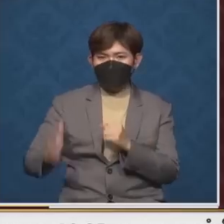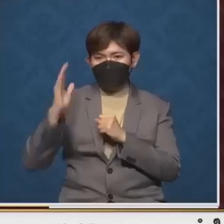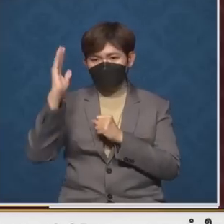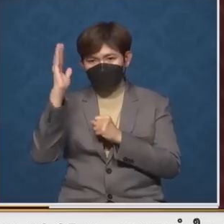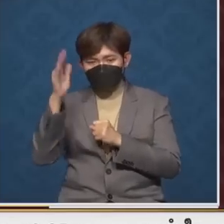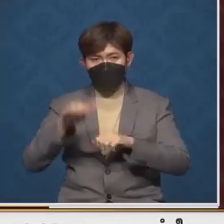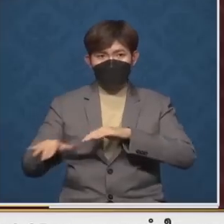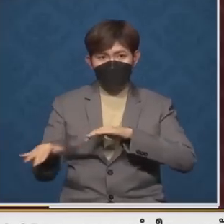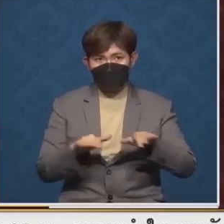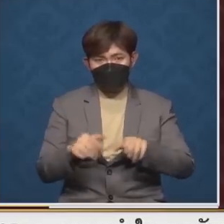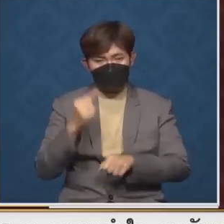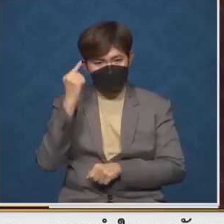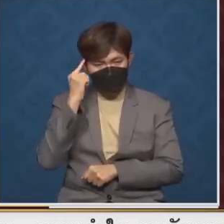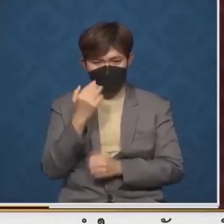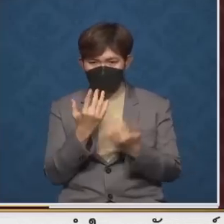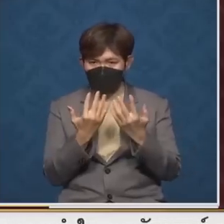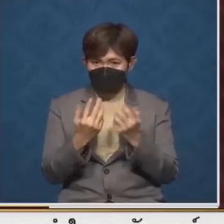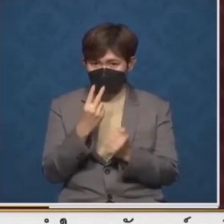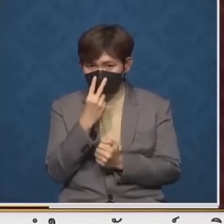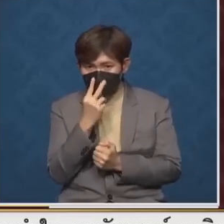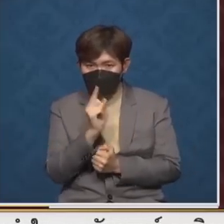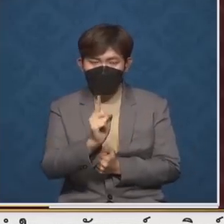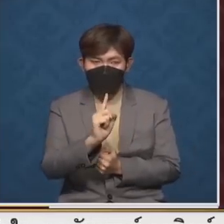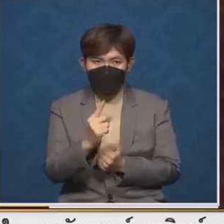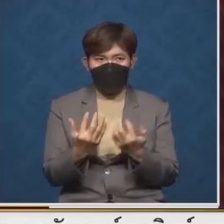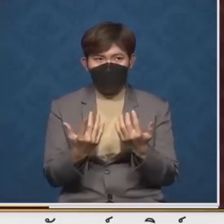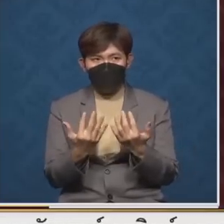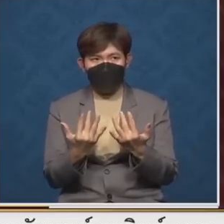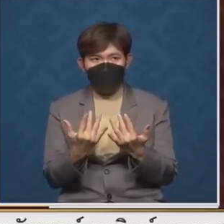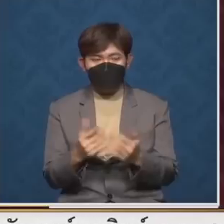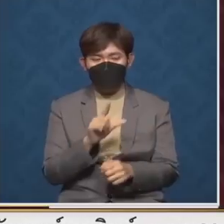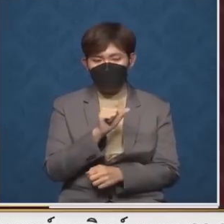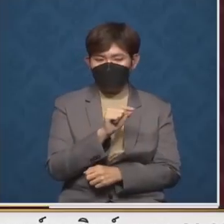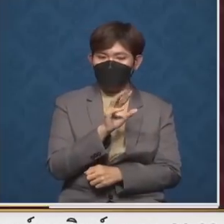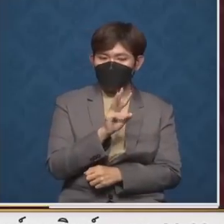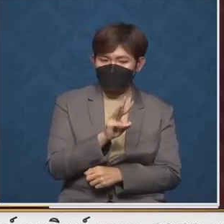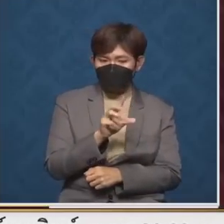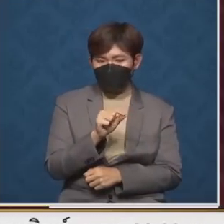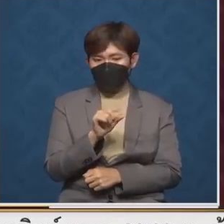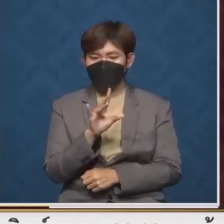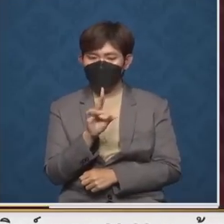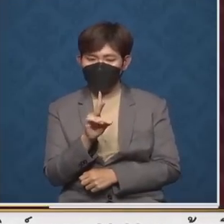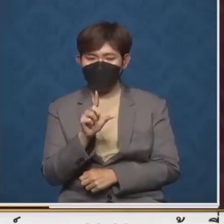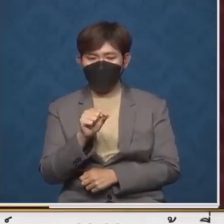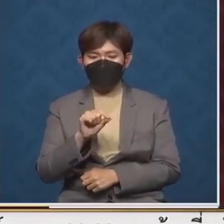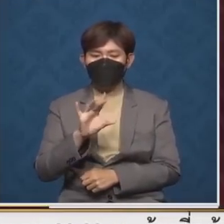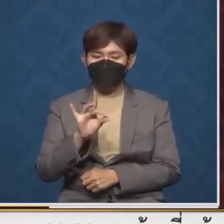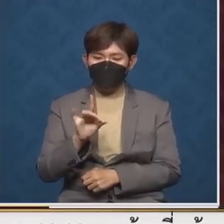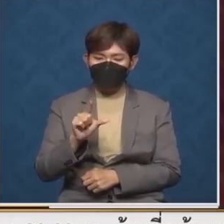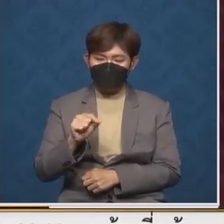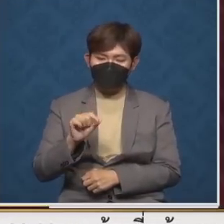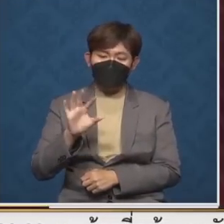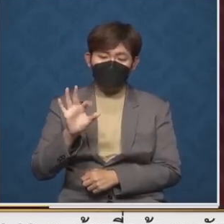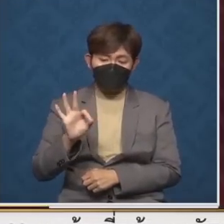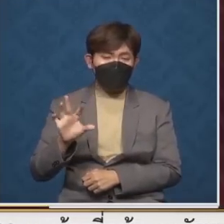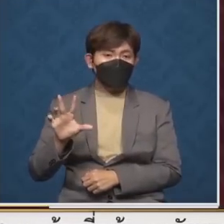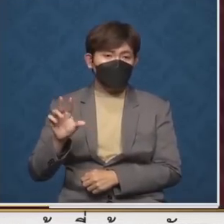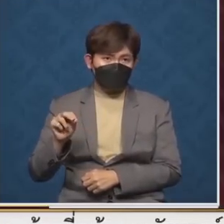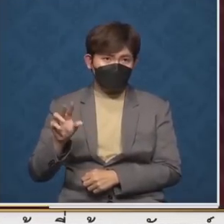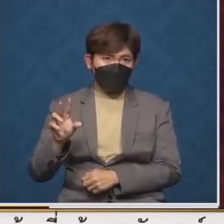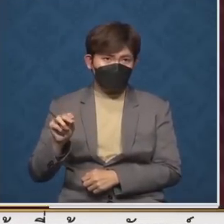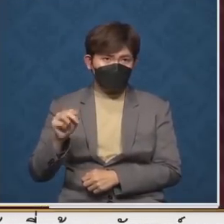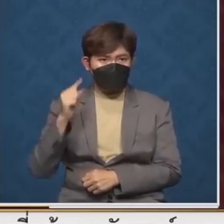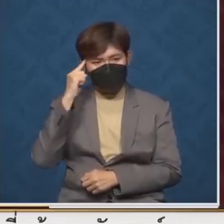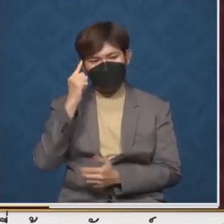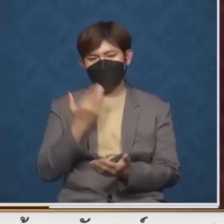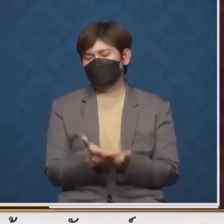เรากบอก เดีเรามารอดูความจริกนะ26 27 28 29 30เราว่าเขา